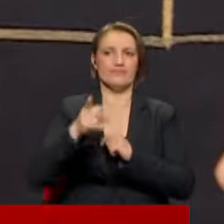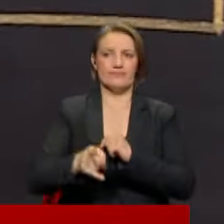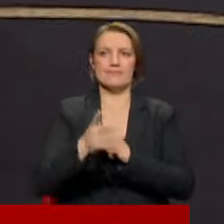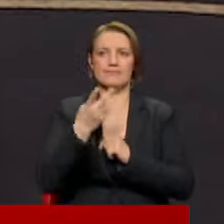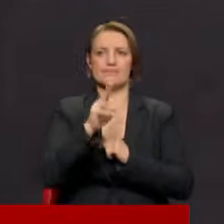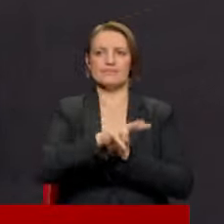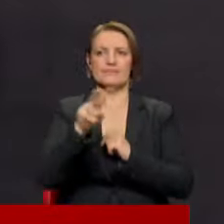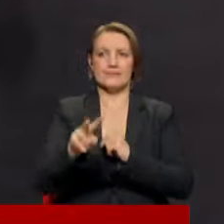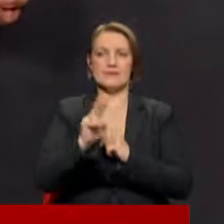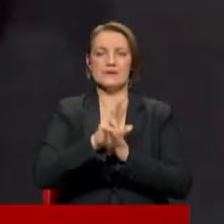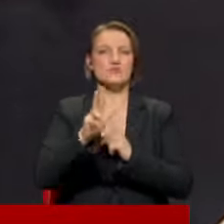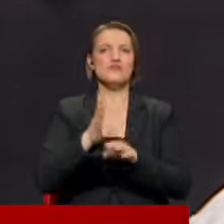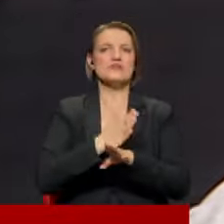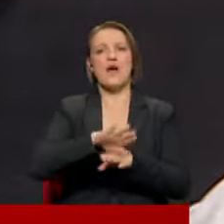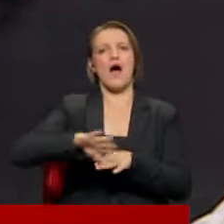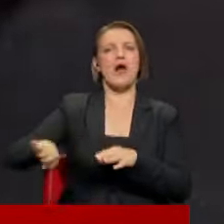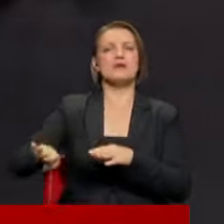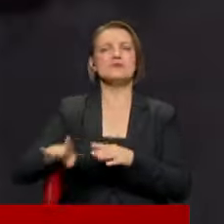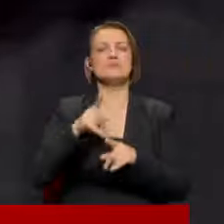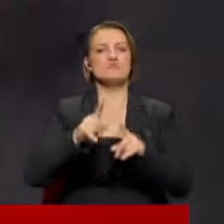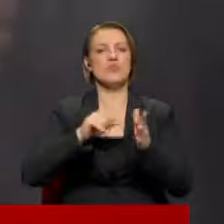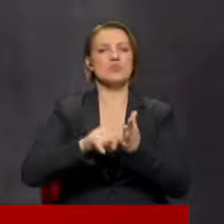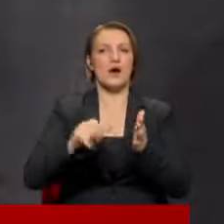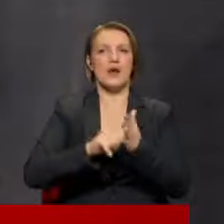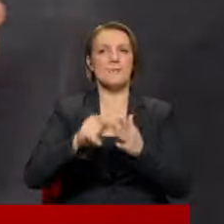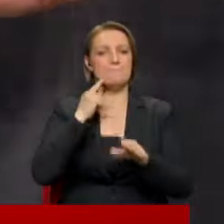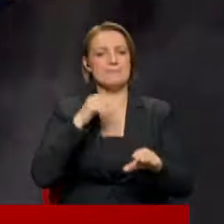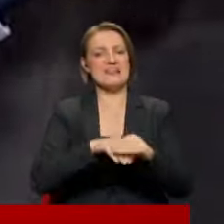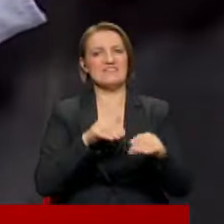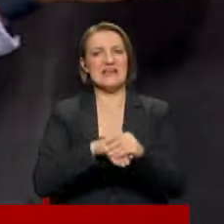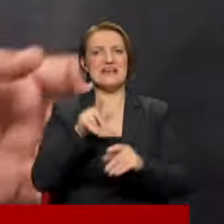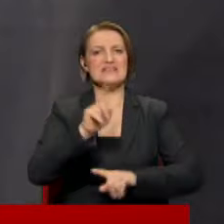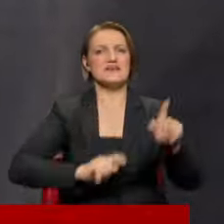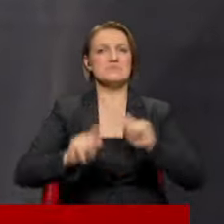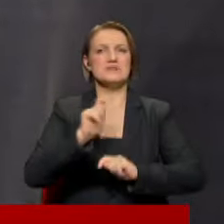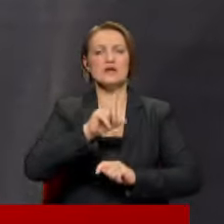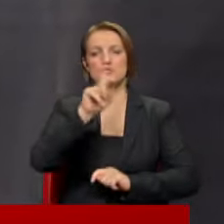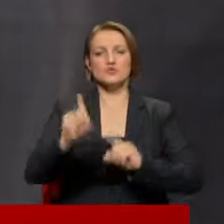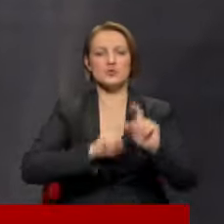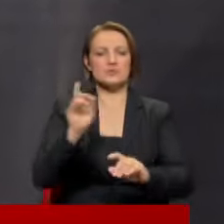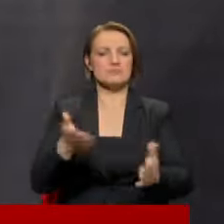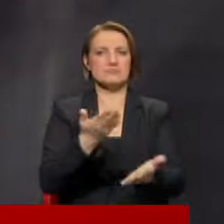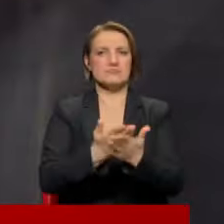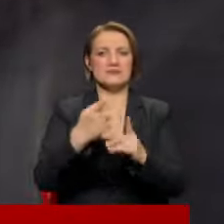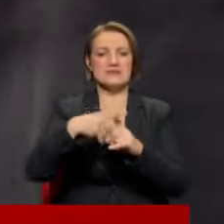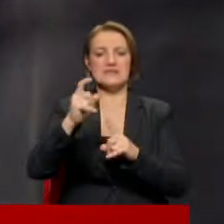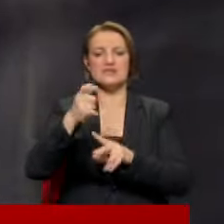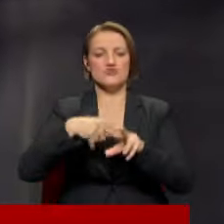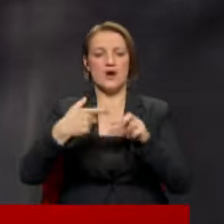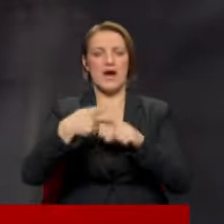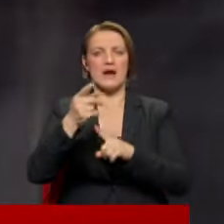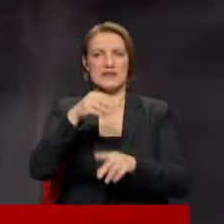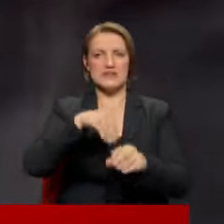2022 2023 neden hariç Çünkü bu tarihlerde milletvekilleri tarafından yapılan soru önergeleri ticari sır adı altında